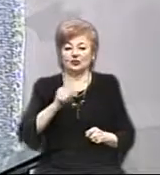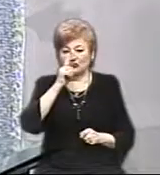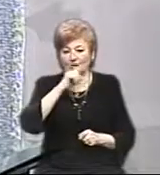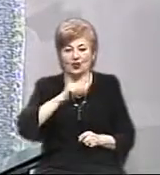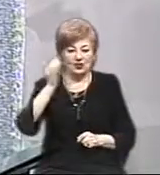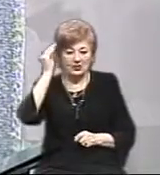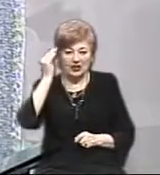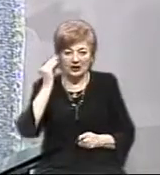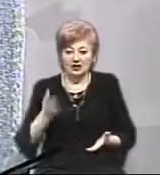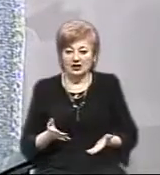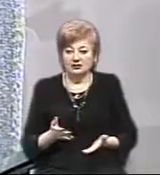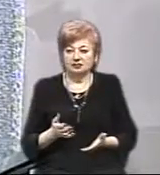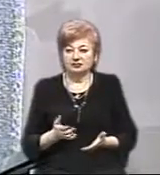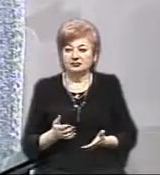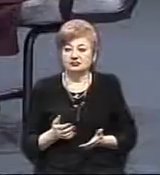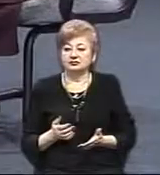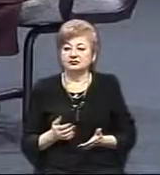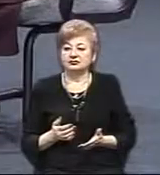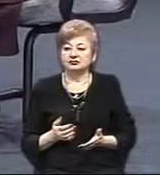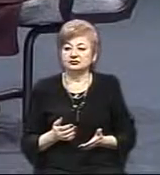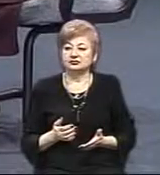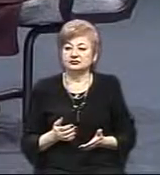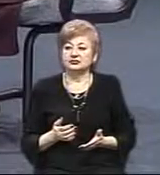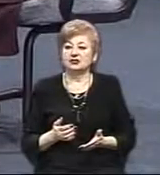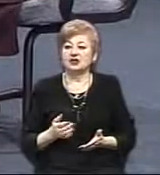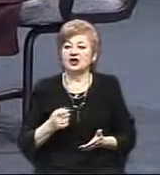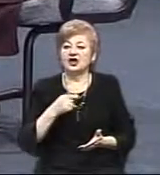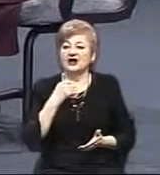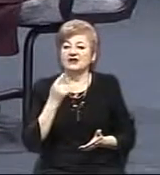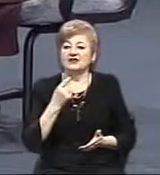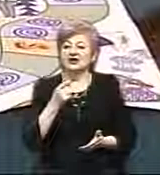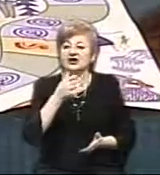серед науковців. Вже не говоримо про те, що... Це ще каже про те, що час